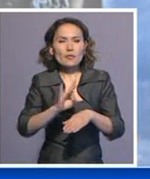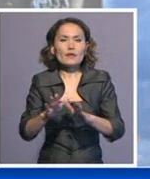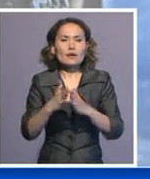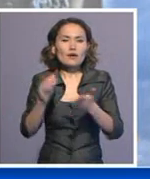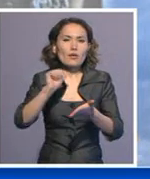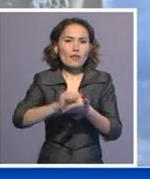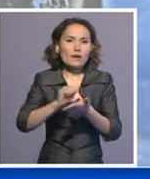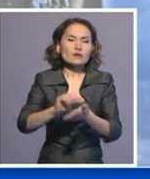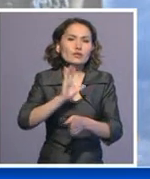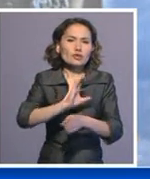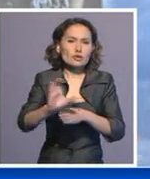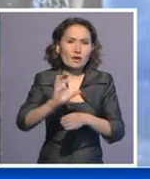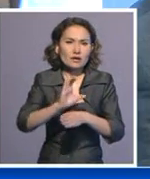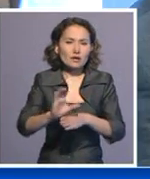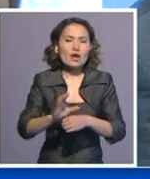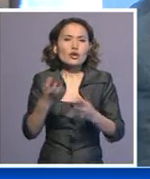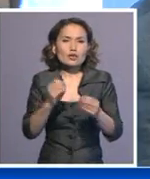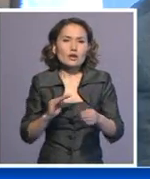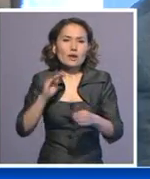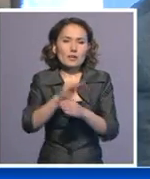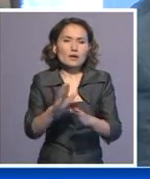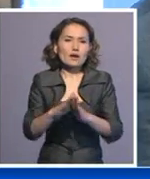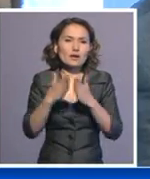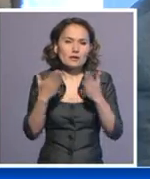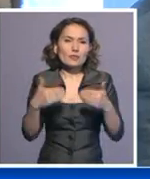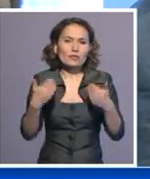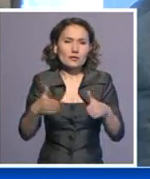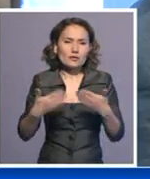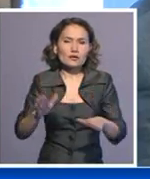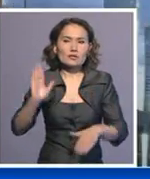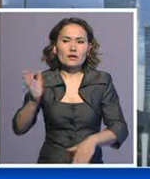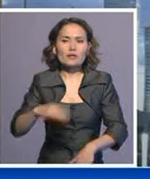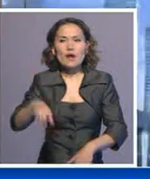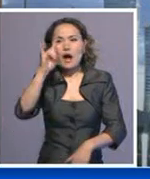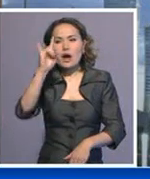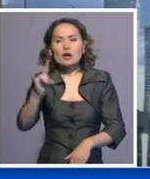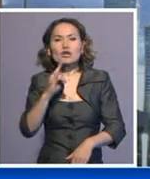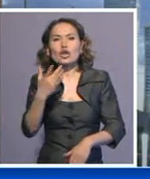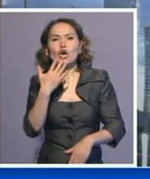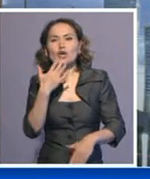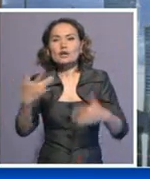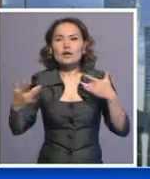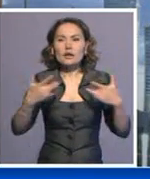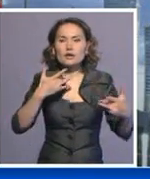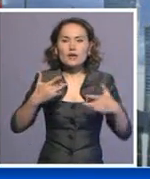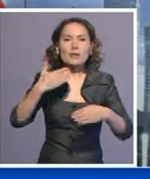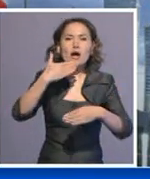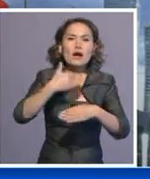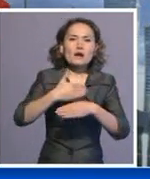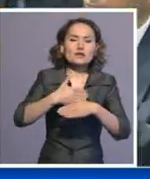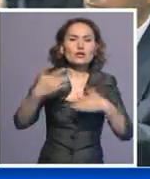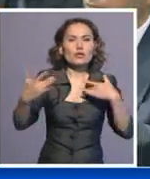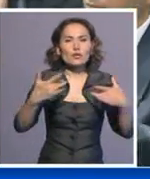жұмыстар істедік, бірақ жетпейді. Шара соңында елден арнайы келген өнер тобы Қазақтың ұлттық әндерін орындап шағын концерт